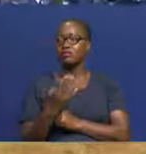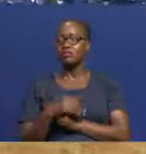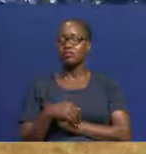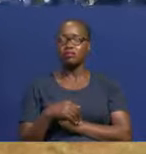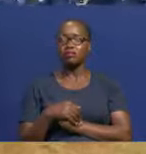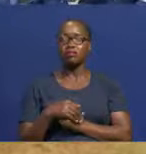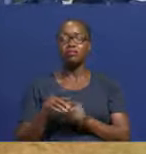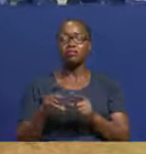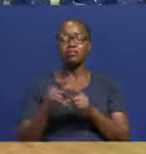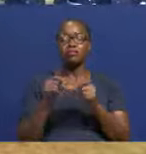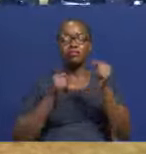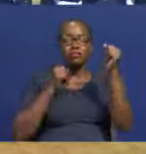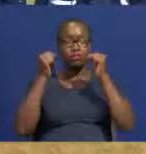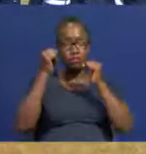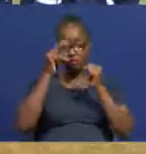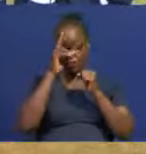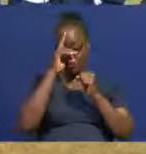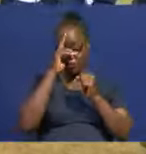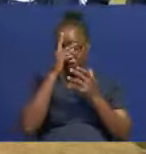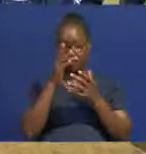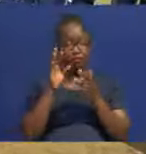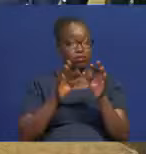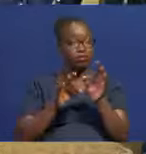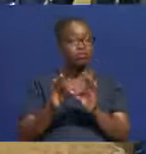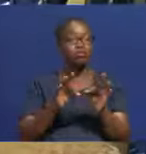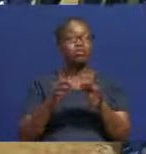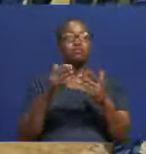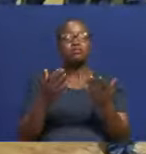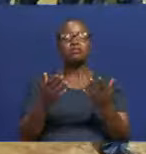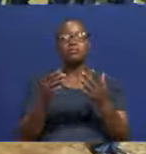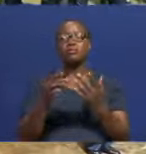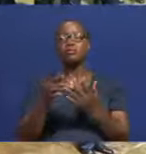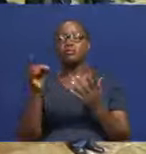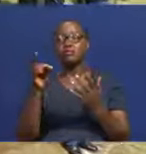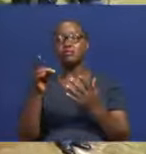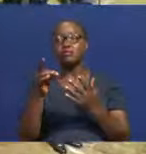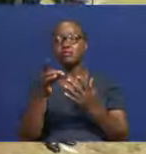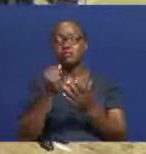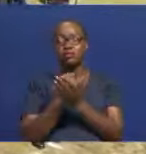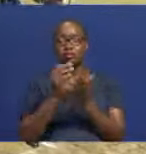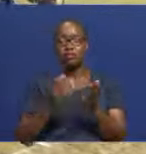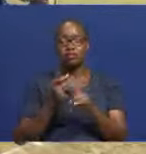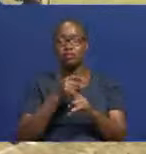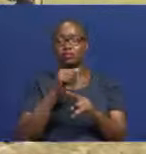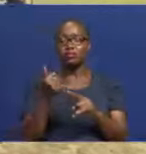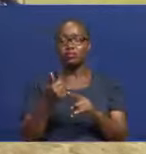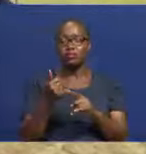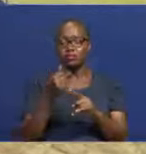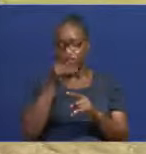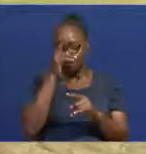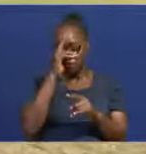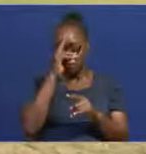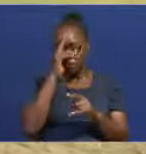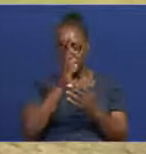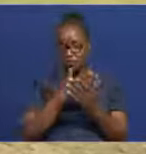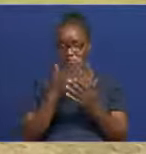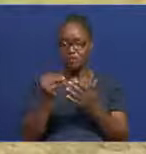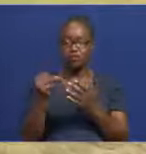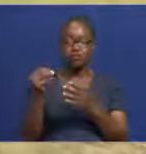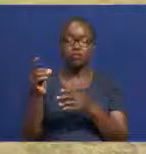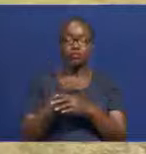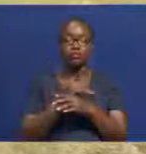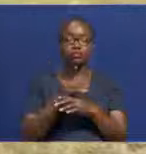1984. As a military police officer, he explains how to distinguish these officers from other officers and some of their